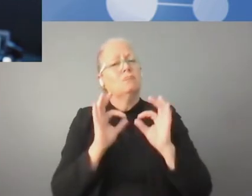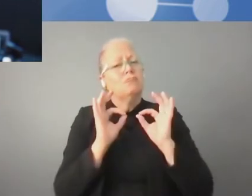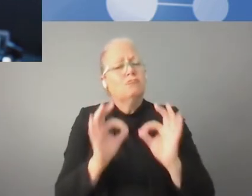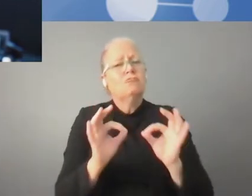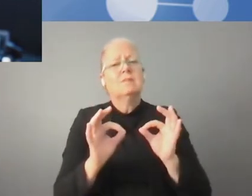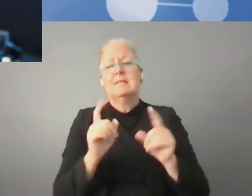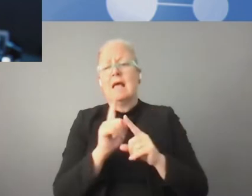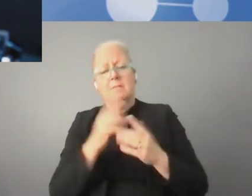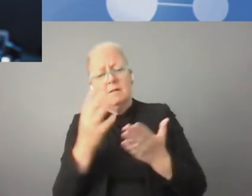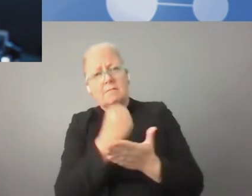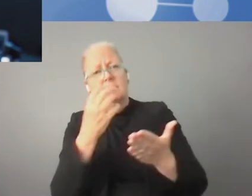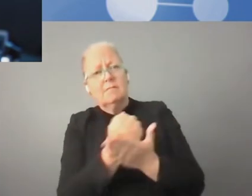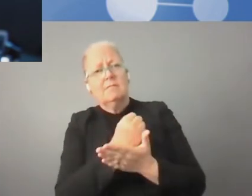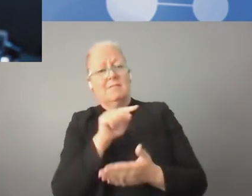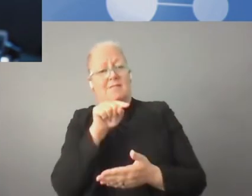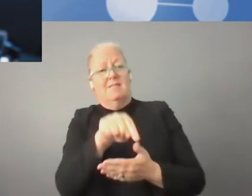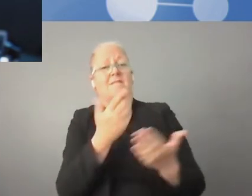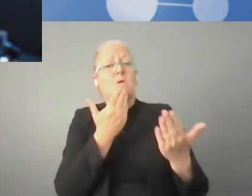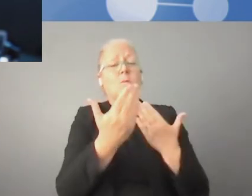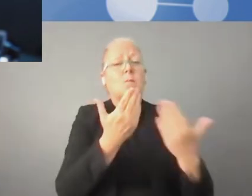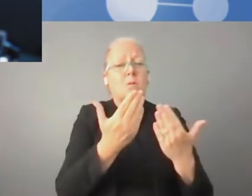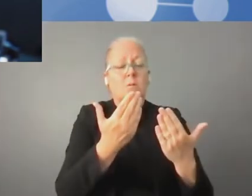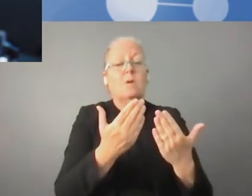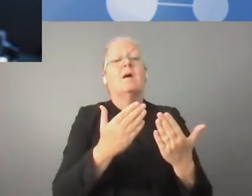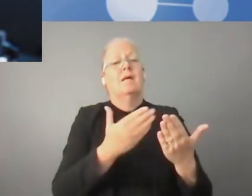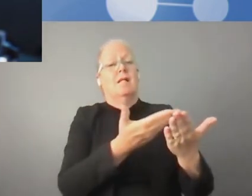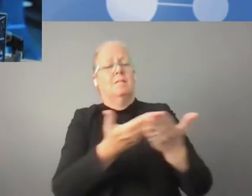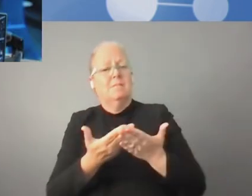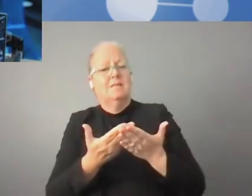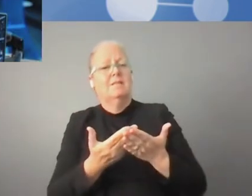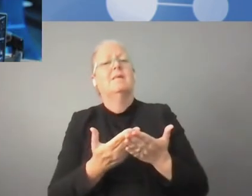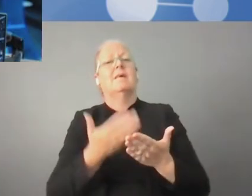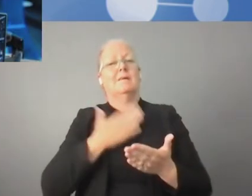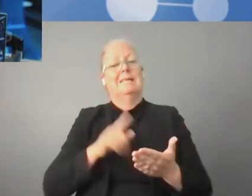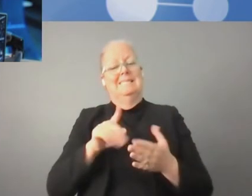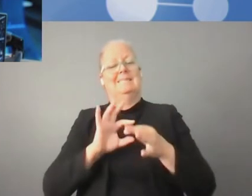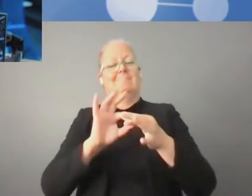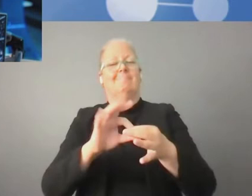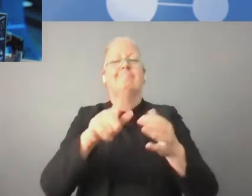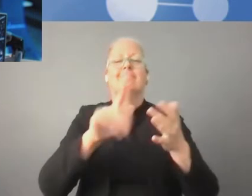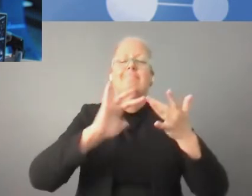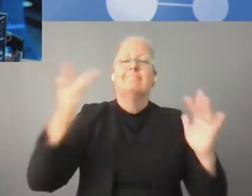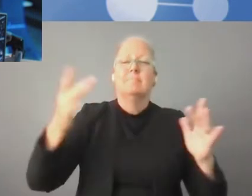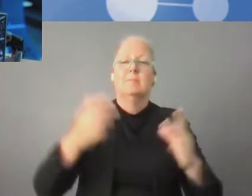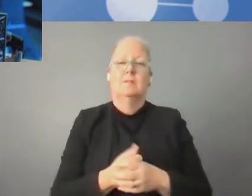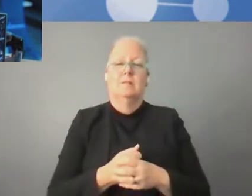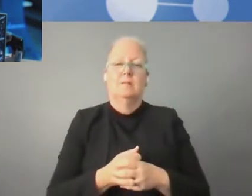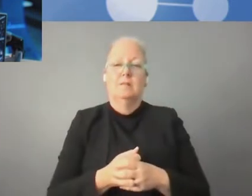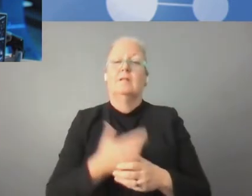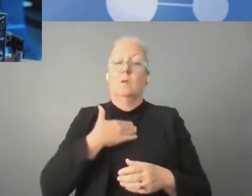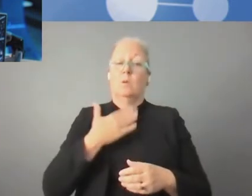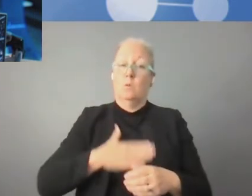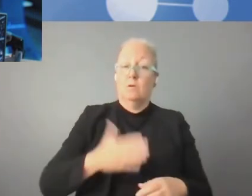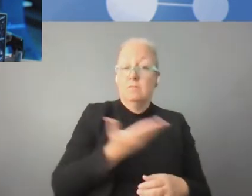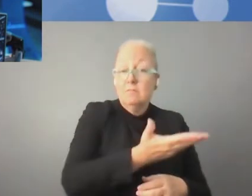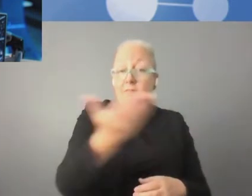位国家和行业的代表能有积极参与我们的这个会谈。同时